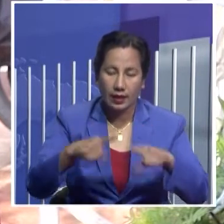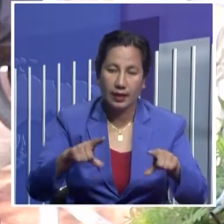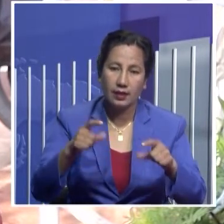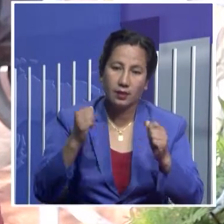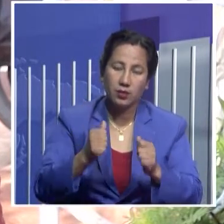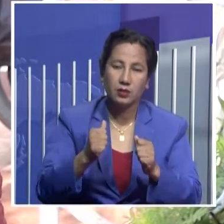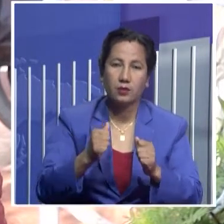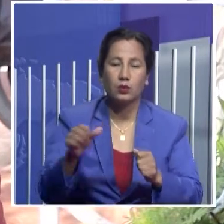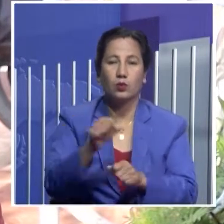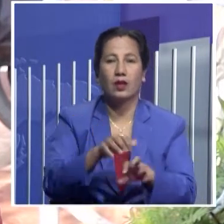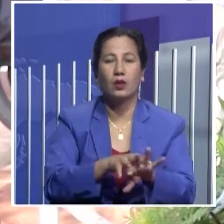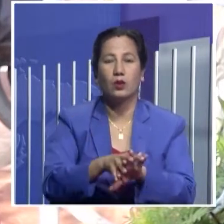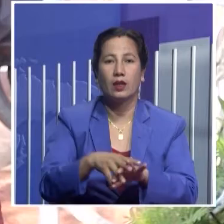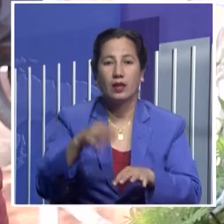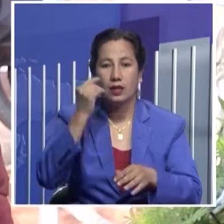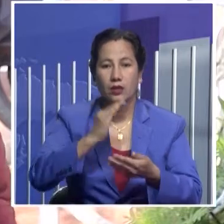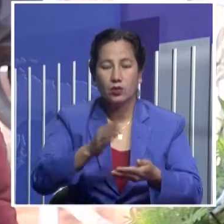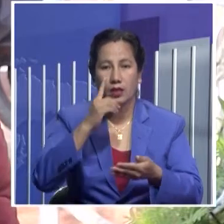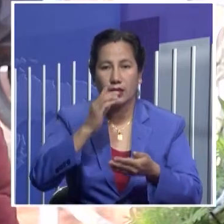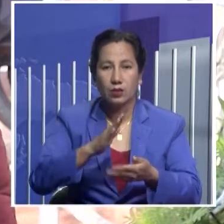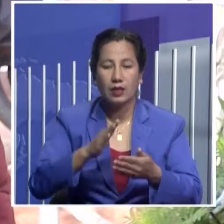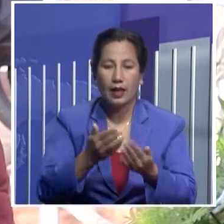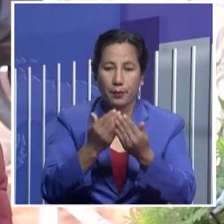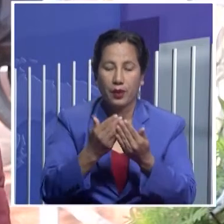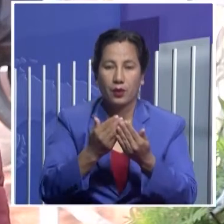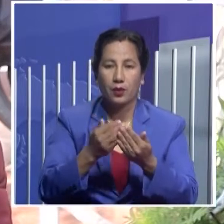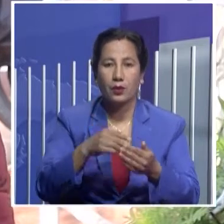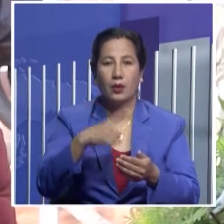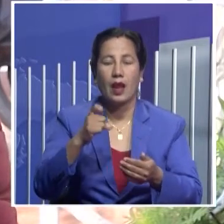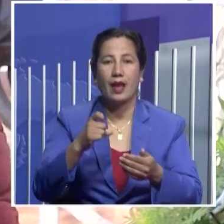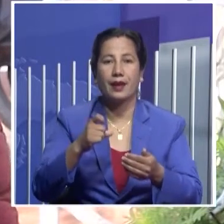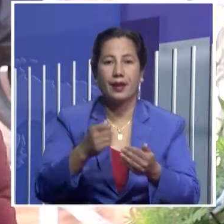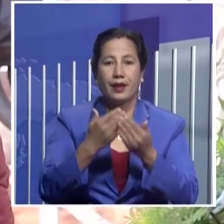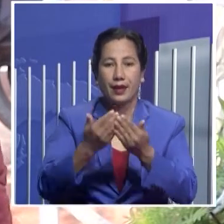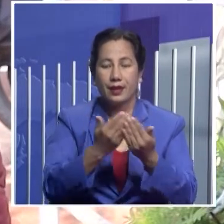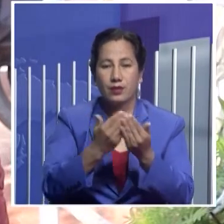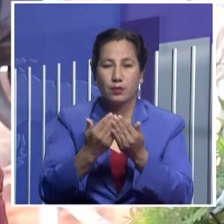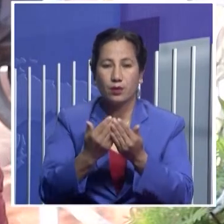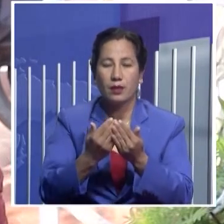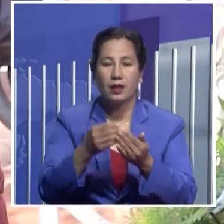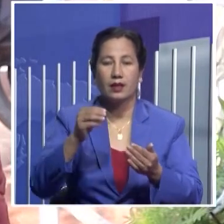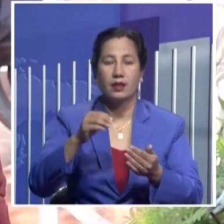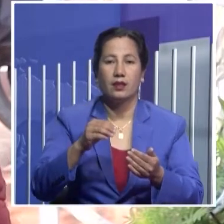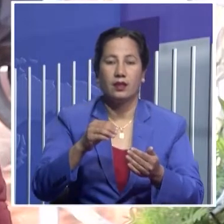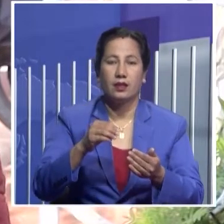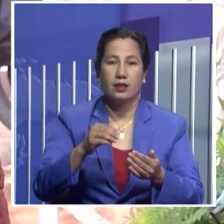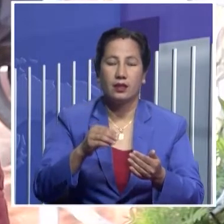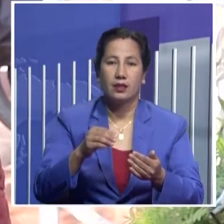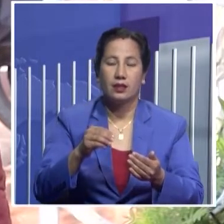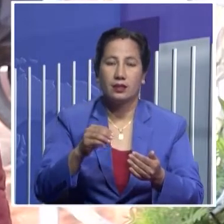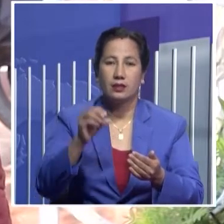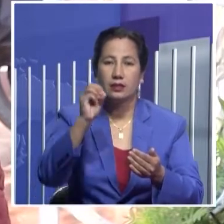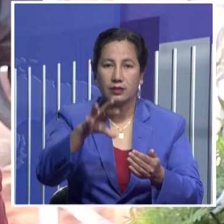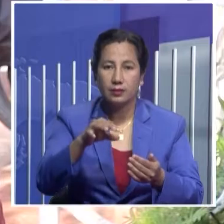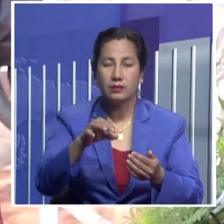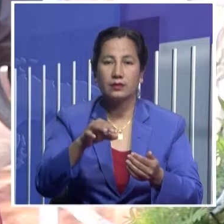अनि त्यहाँहरूलाई चाहिँ छोराछोरीलाई पढाउनको निम्ति स्कुलमा फीहरू तिर्नलाई पैसाहरू हुँदैन, अनि